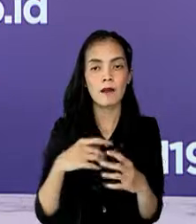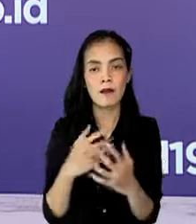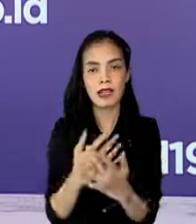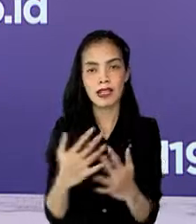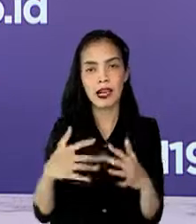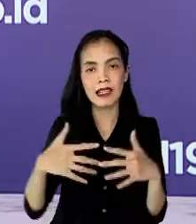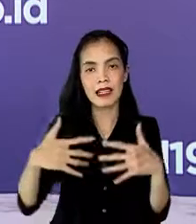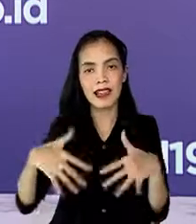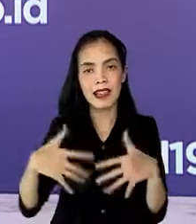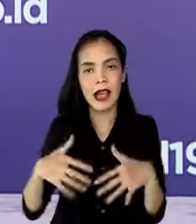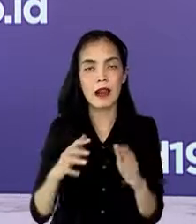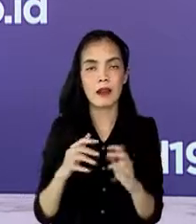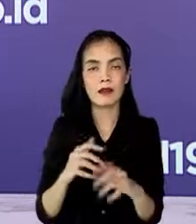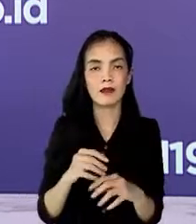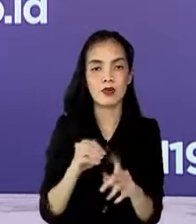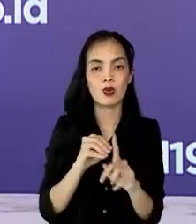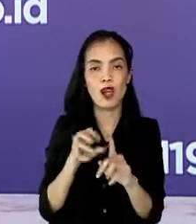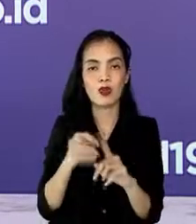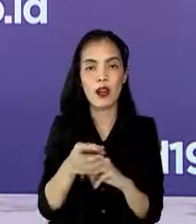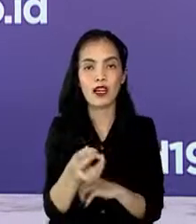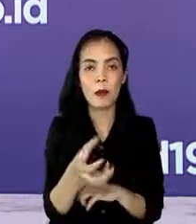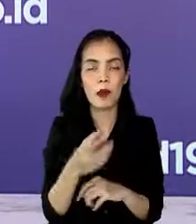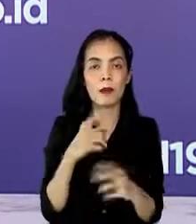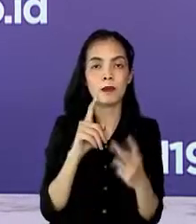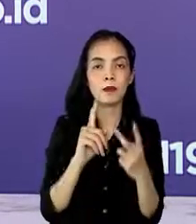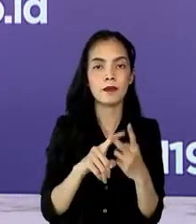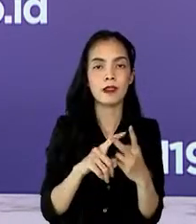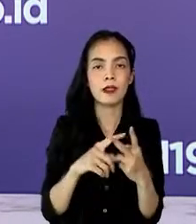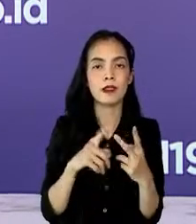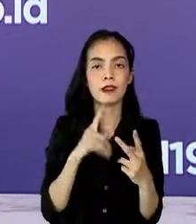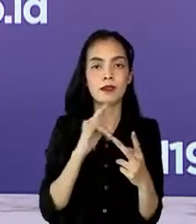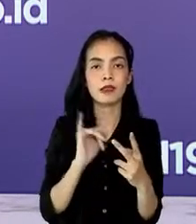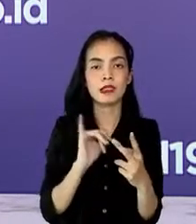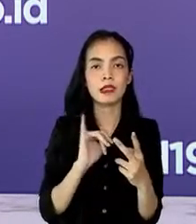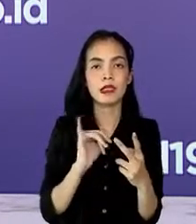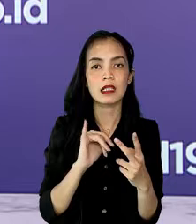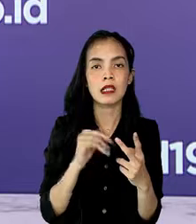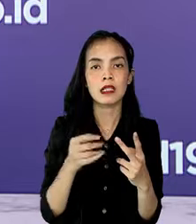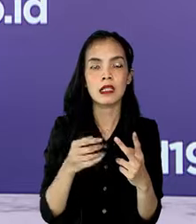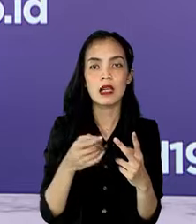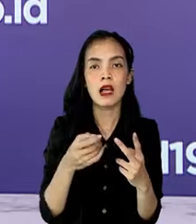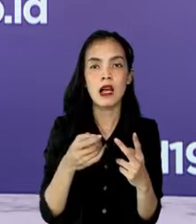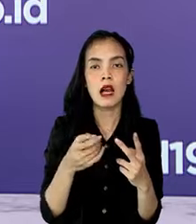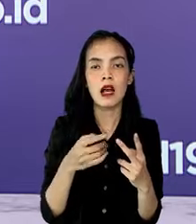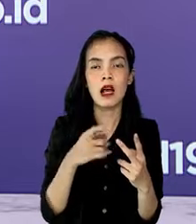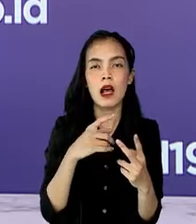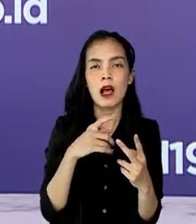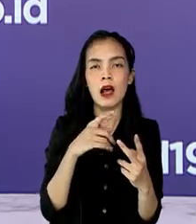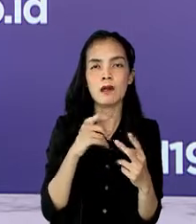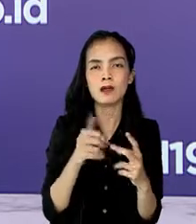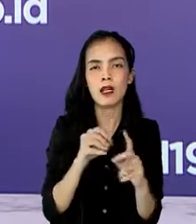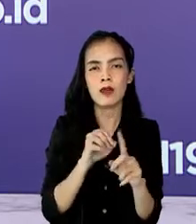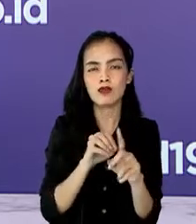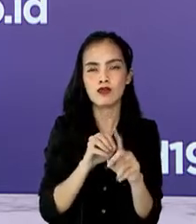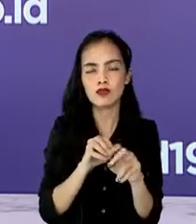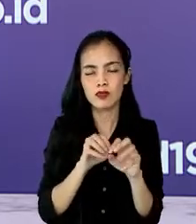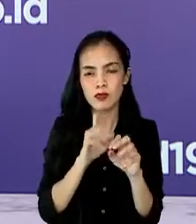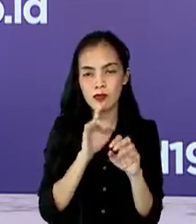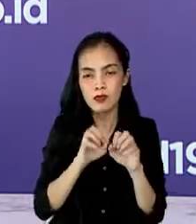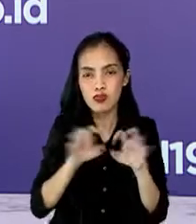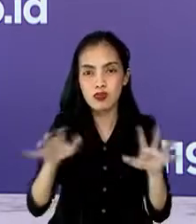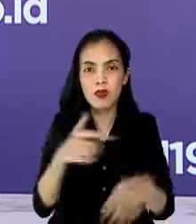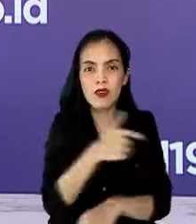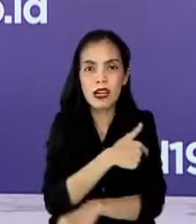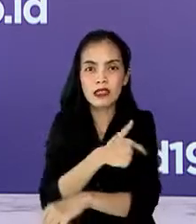tentang dan secara paralel mengejar cakupannya secara nasional secara luas meski demikian pemerintah